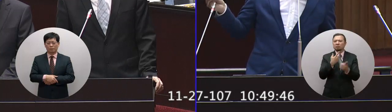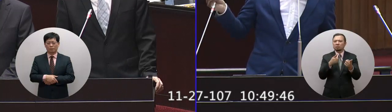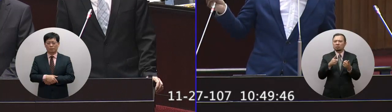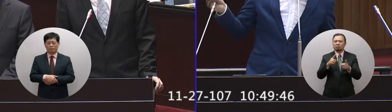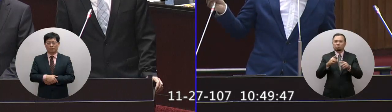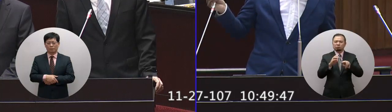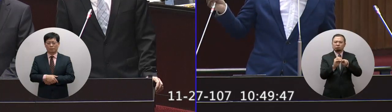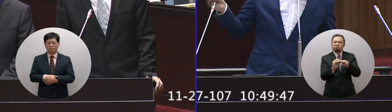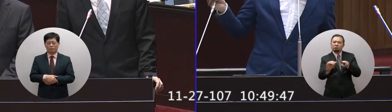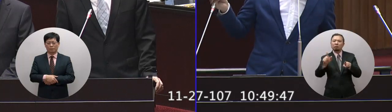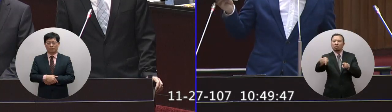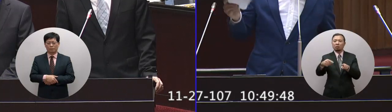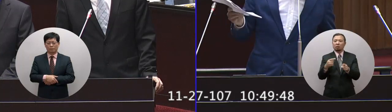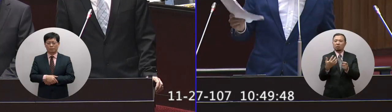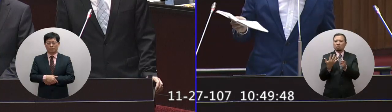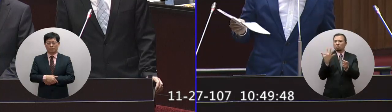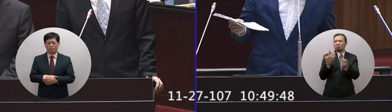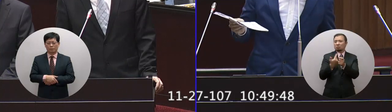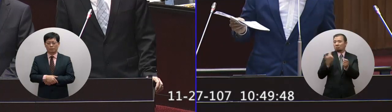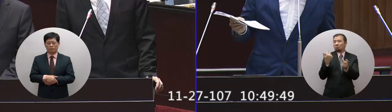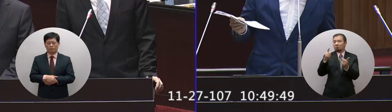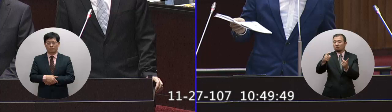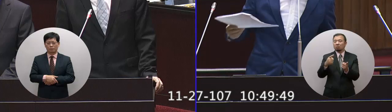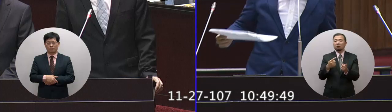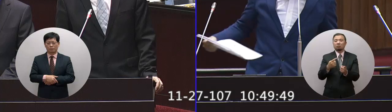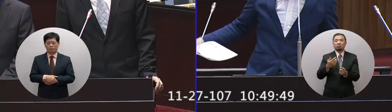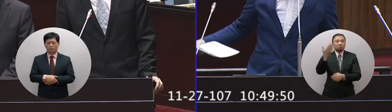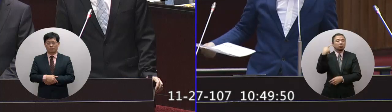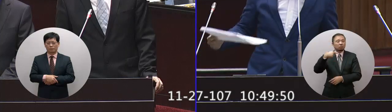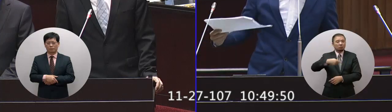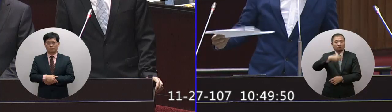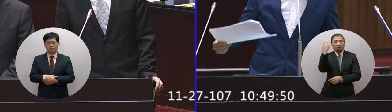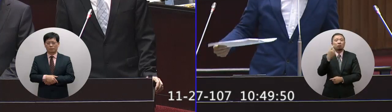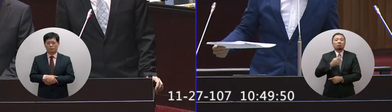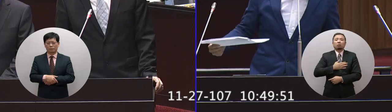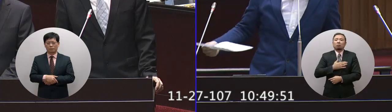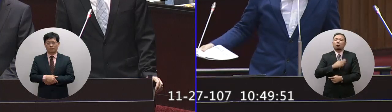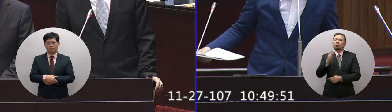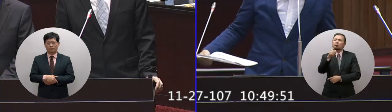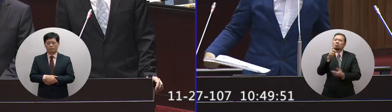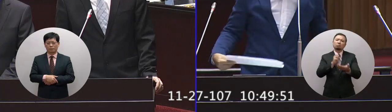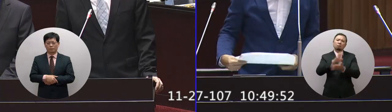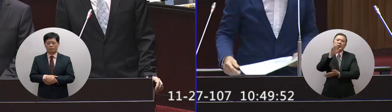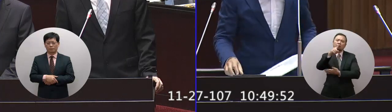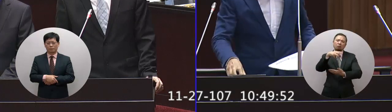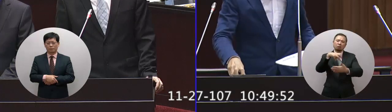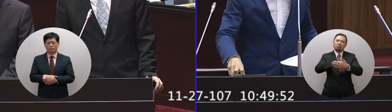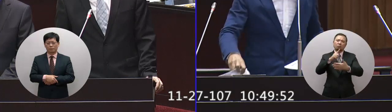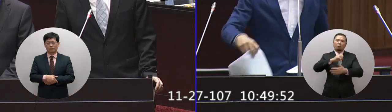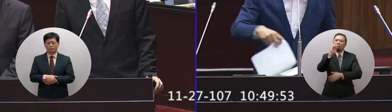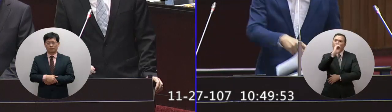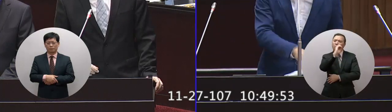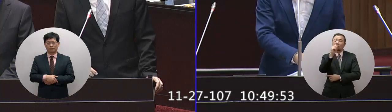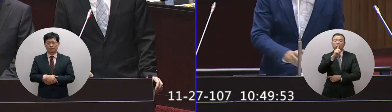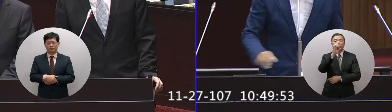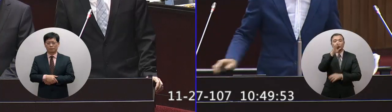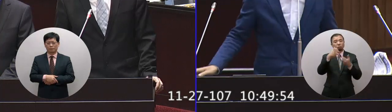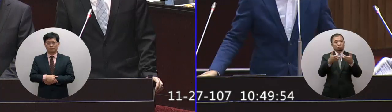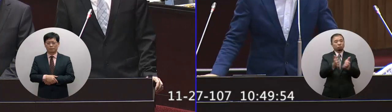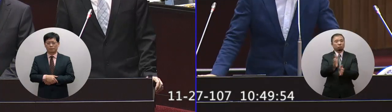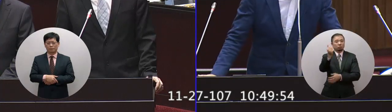道了。那有的是当下发生，你的调查报告里面没有提。吴部长，我只是简单的